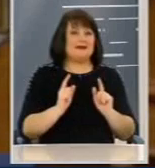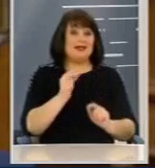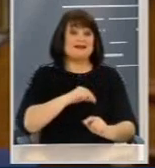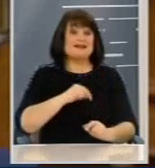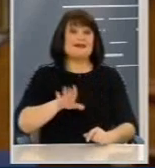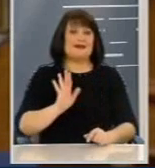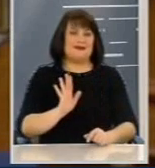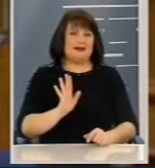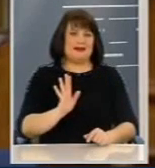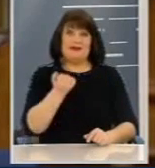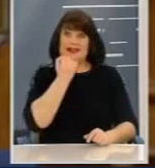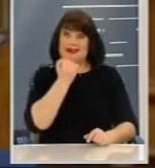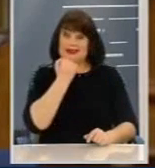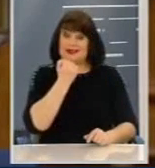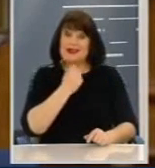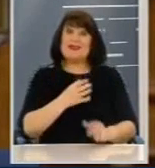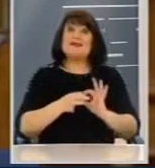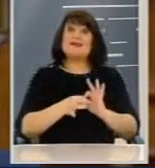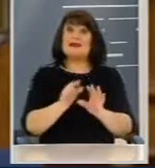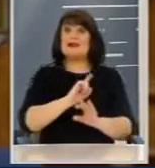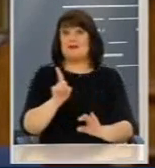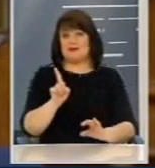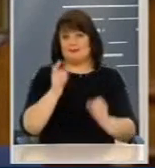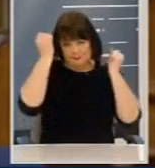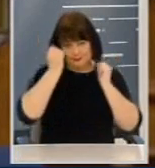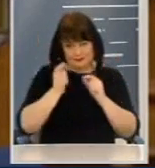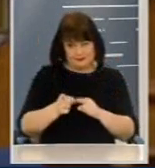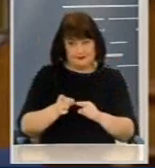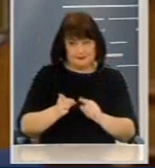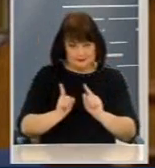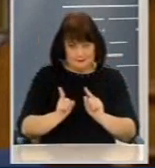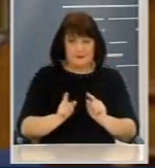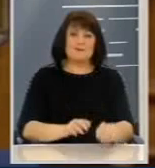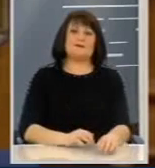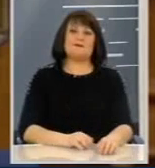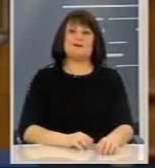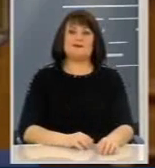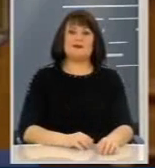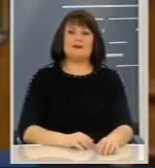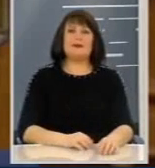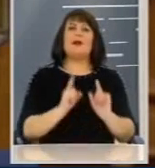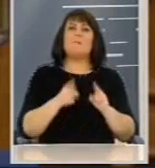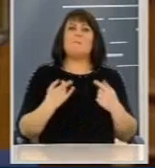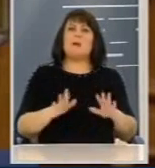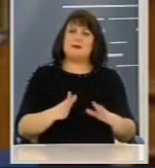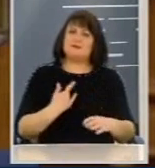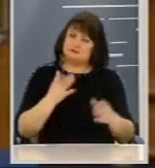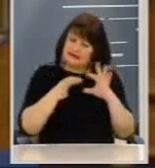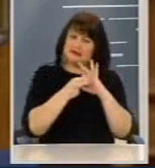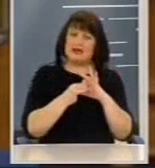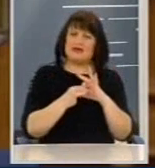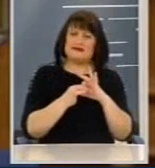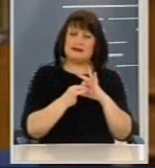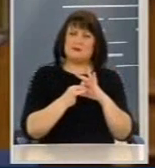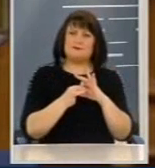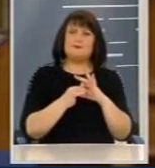το κάνετε, δεν θα σας βγει σε καλό. Πάμε λοιπόν παρακάτω. Υπήρξε λοιπόν απόφαση να συνεργαστούμε, διότι για να βγει μια